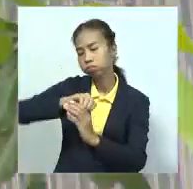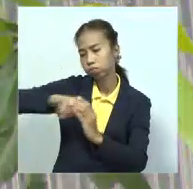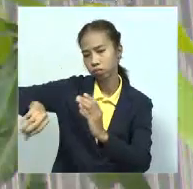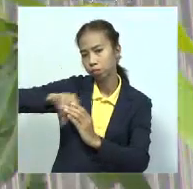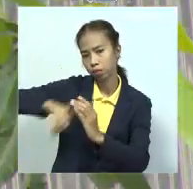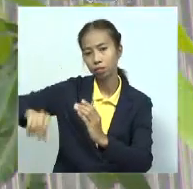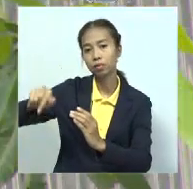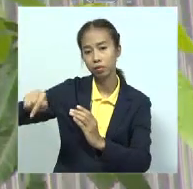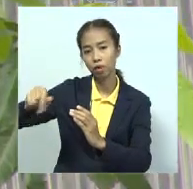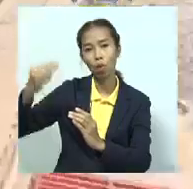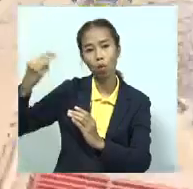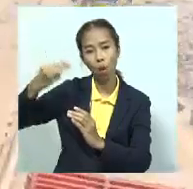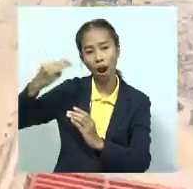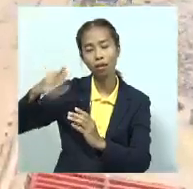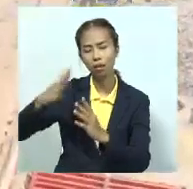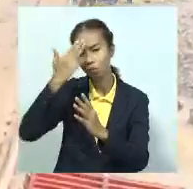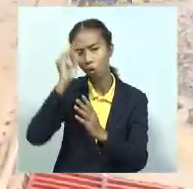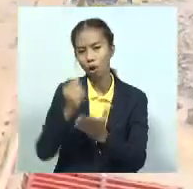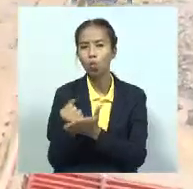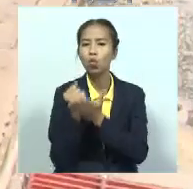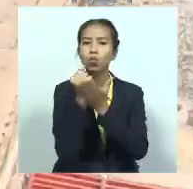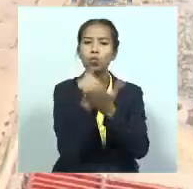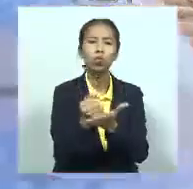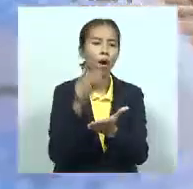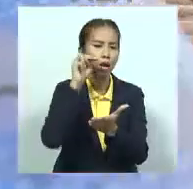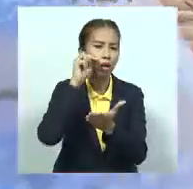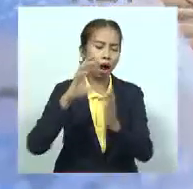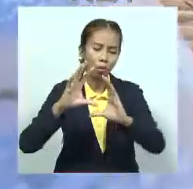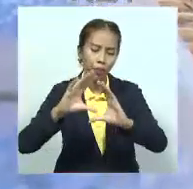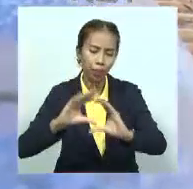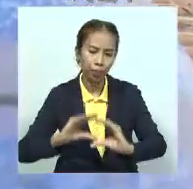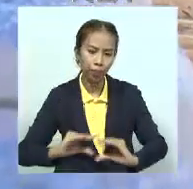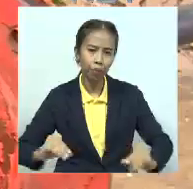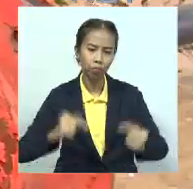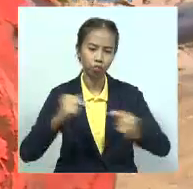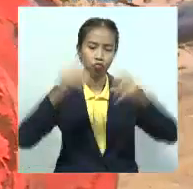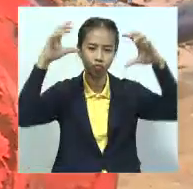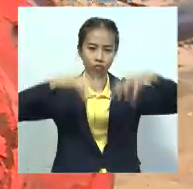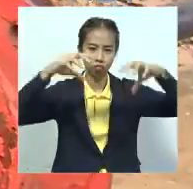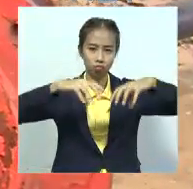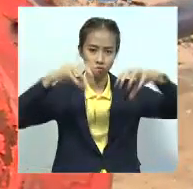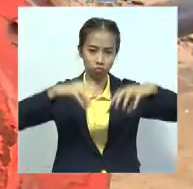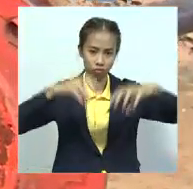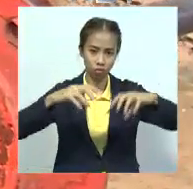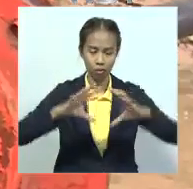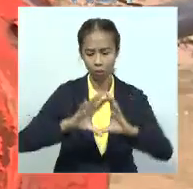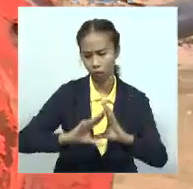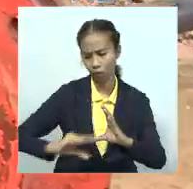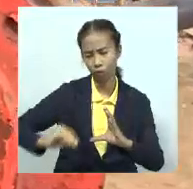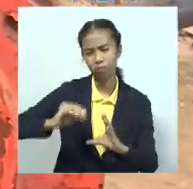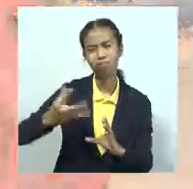องห้วยขวางในการช่วยเร่งระบายน้ำลดผลกระทบน้ำท่วมขังในกรณีฝนตกหนักและระบายน้ำได้ช้